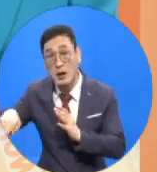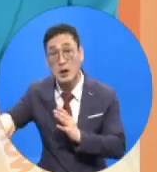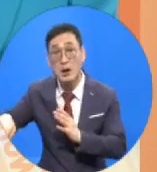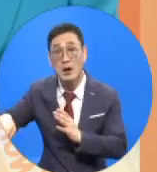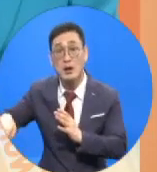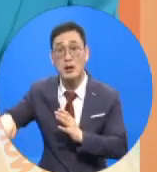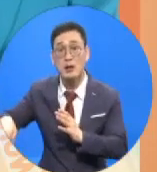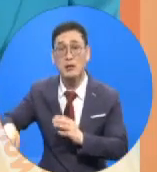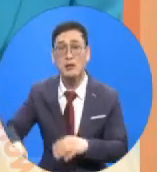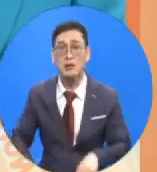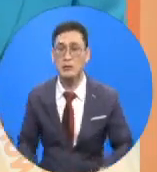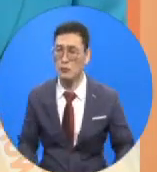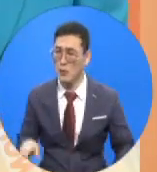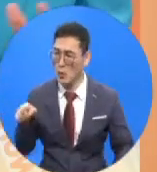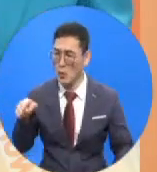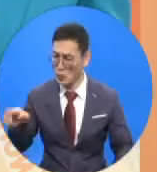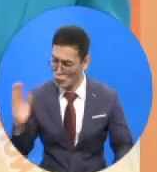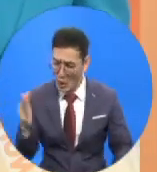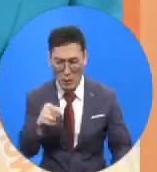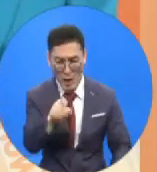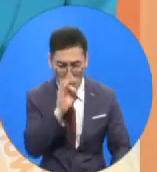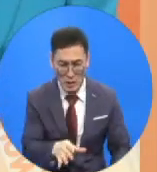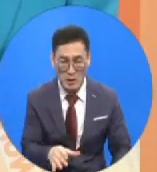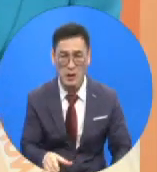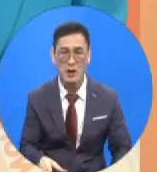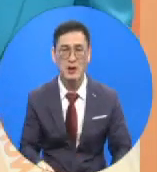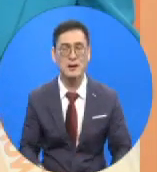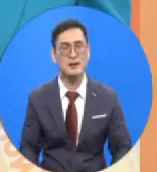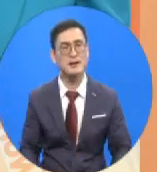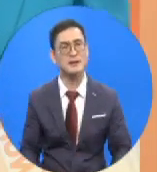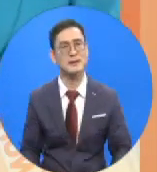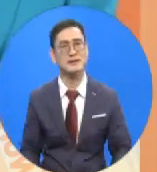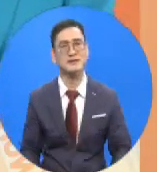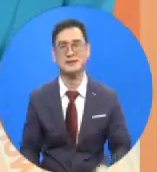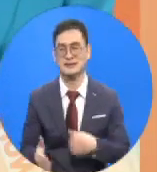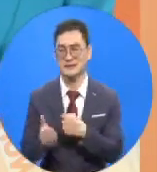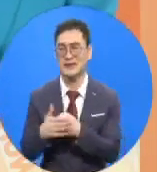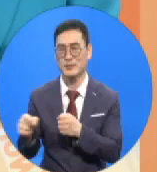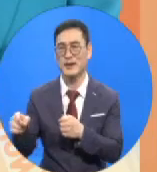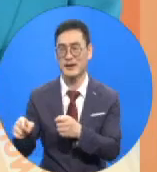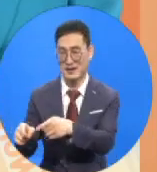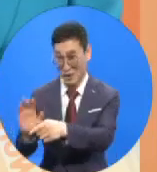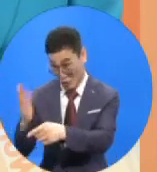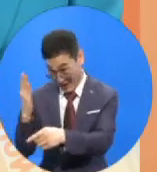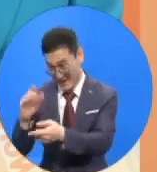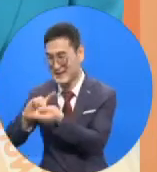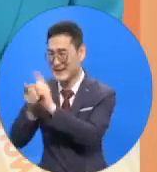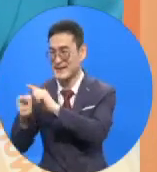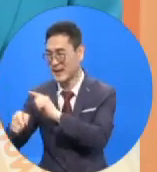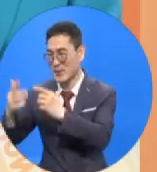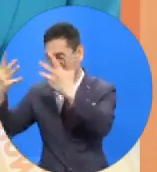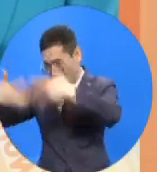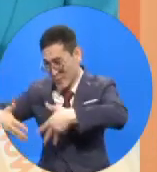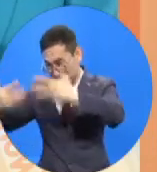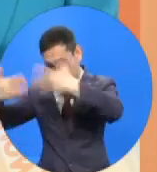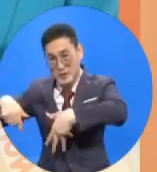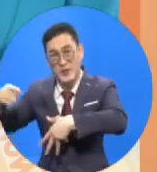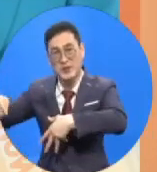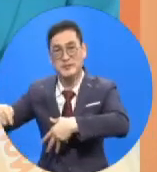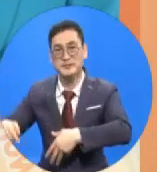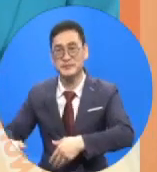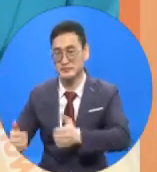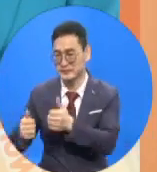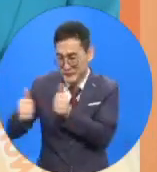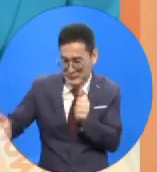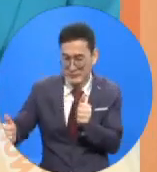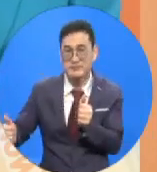나타날 수 있기 때문에 식당에 대해 소개 가림막을 한다든지 몇명 인원을 좀 제안 한다든지 좀 아침 이란 2.5 단계가 필요하지